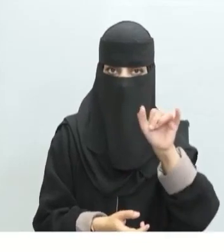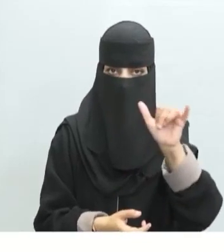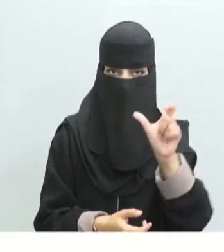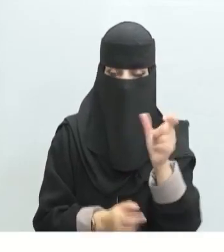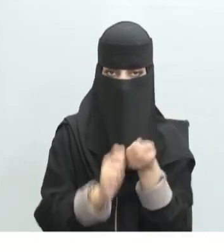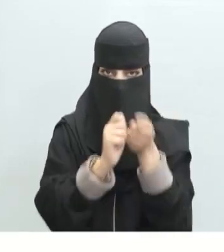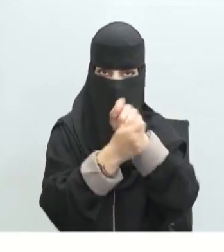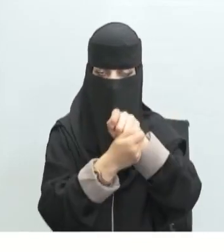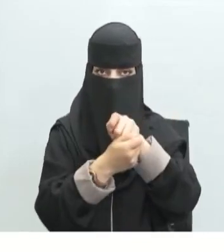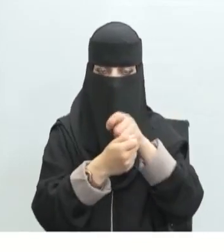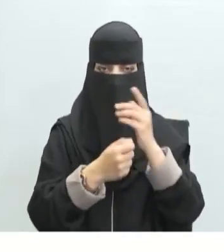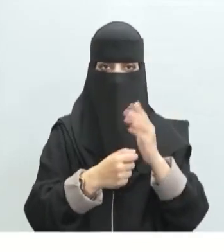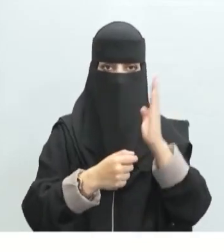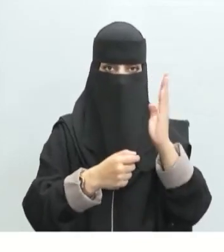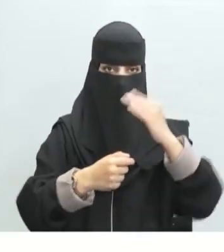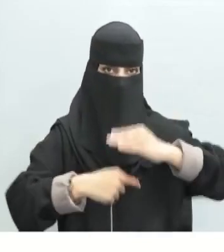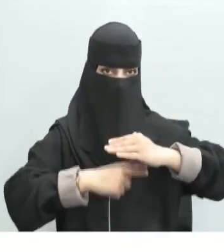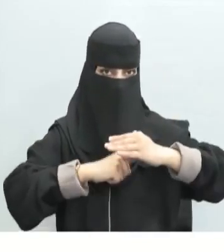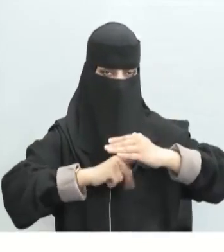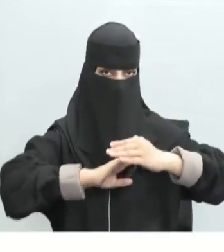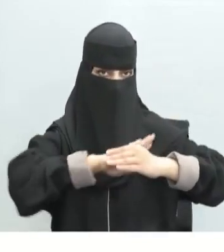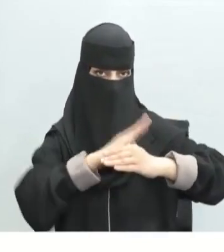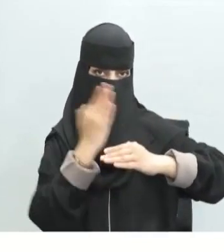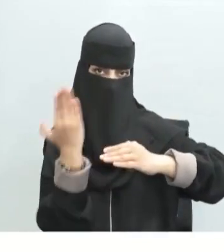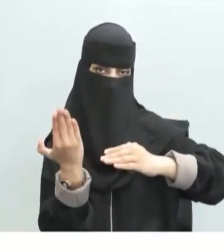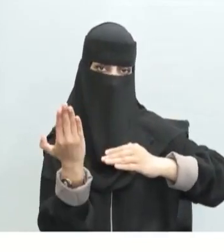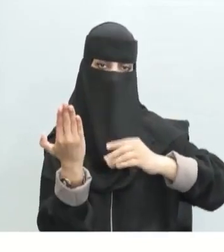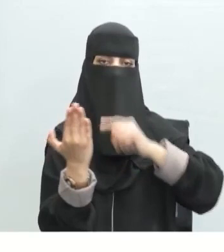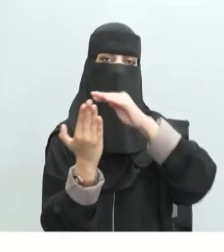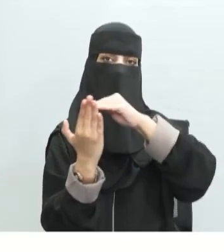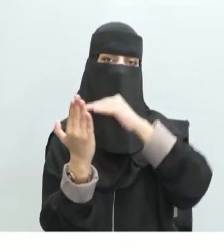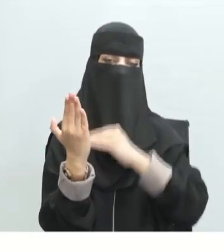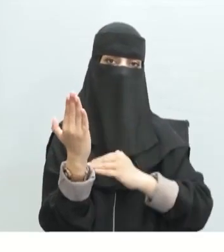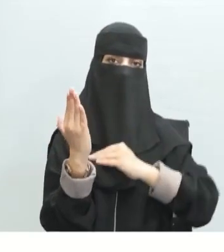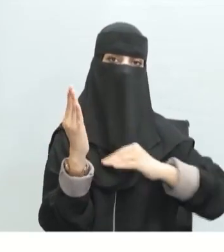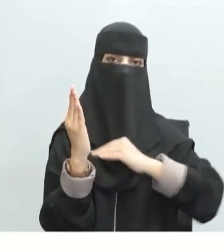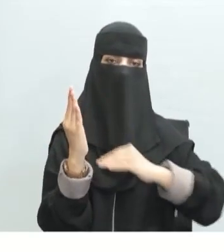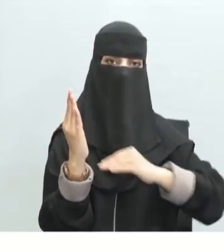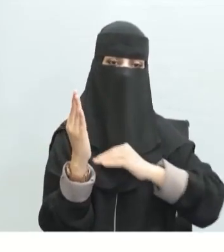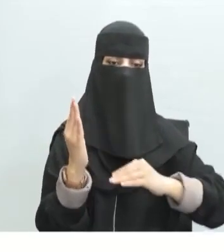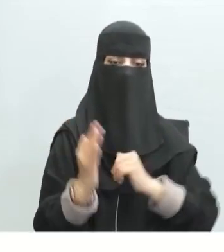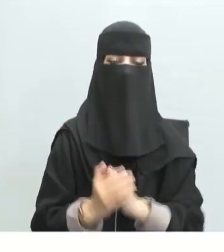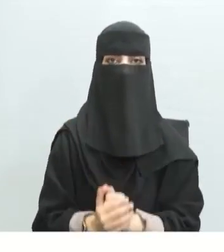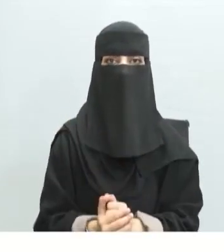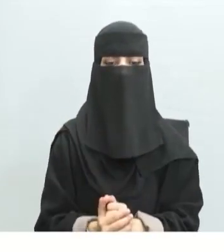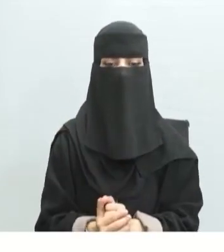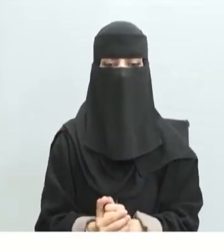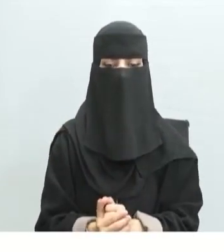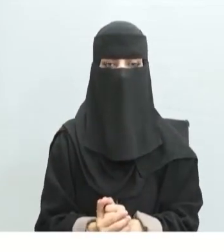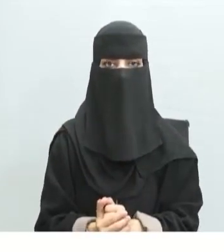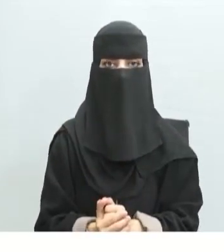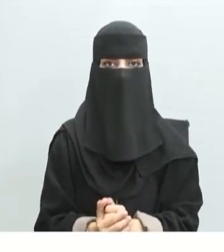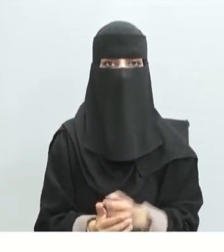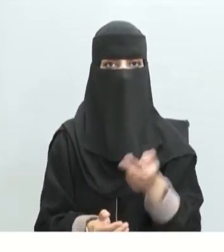المقابل على المجاور الكوتان ش بيصير بيصير المجاور على المقابل المجاور على المقابل